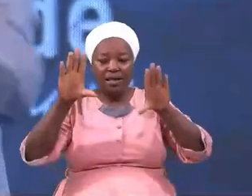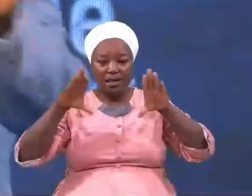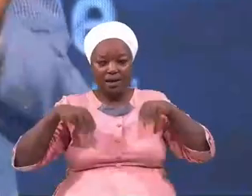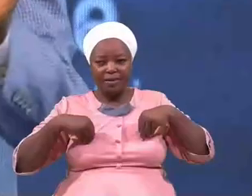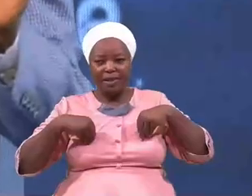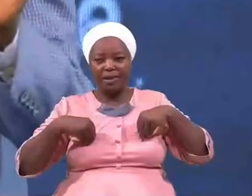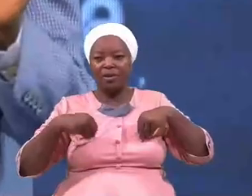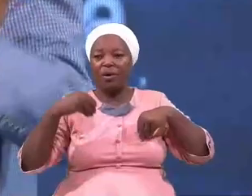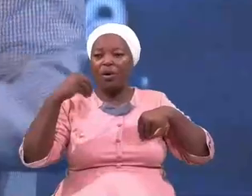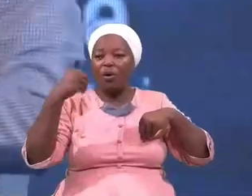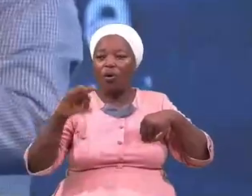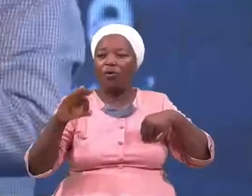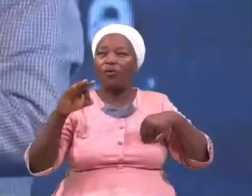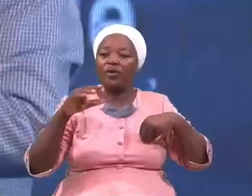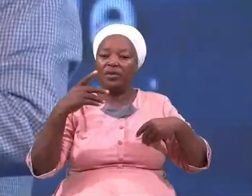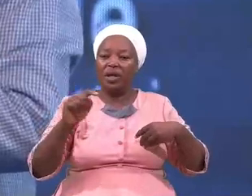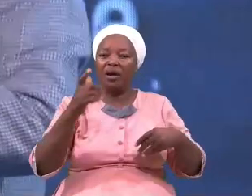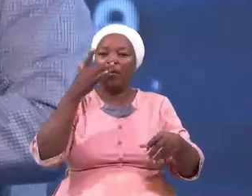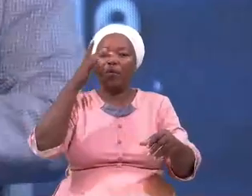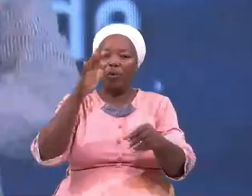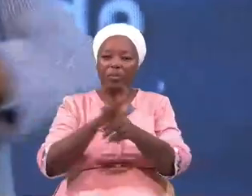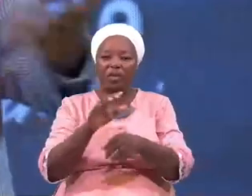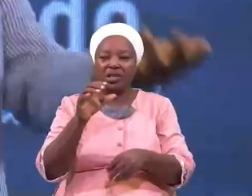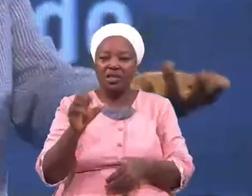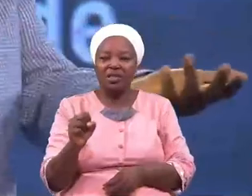Et puis, il y a l'acceptation des promesses.